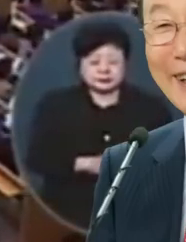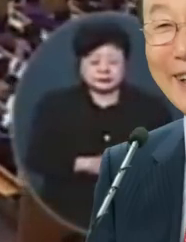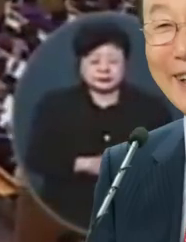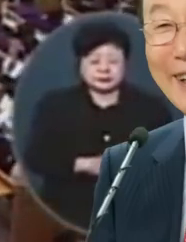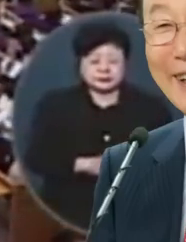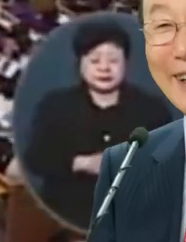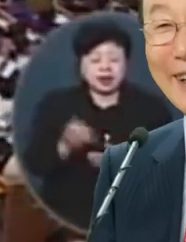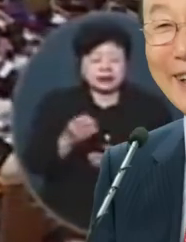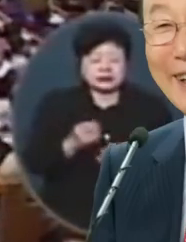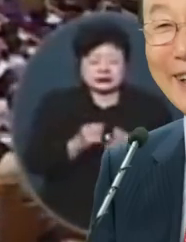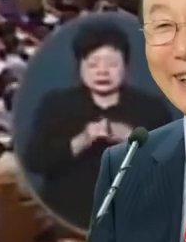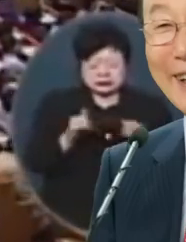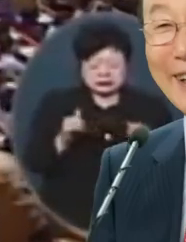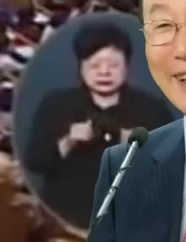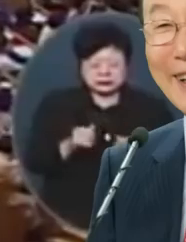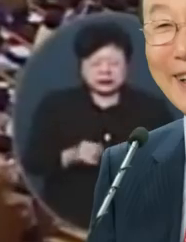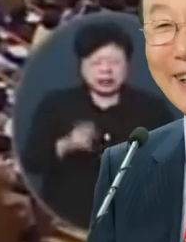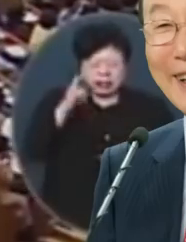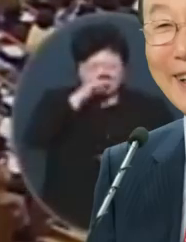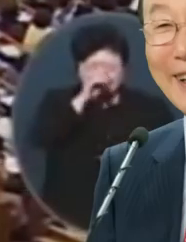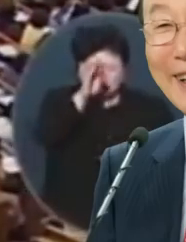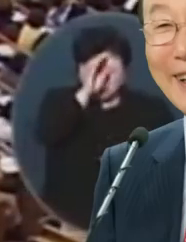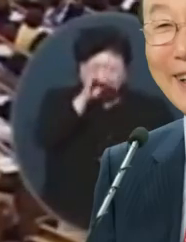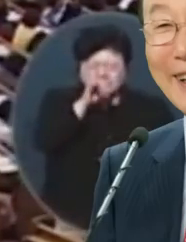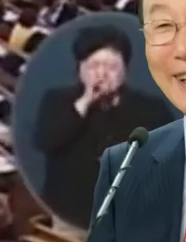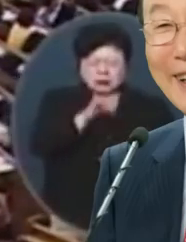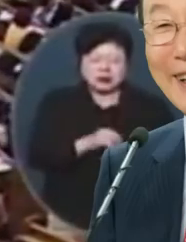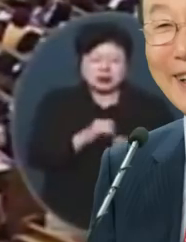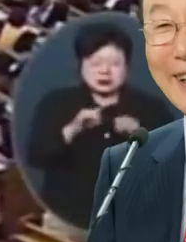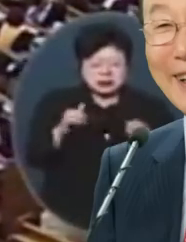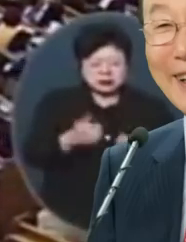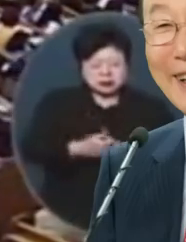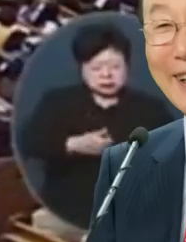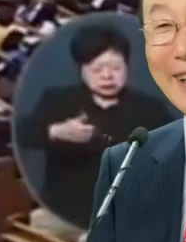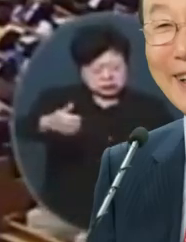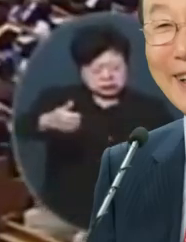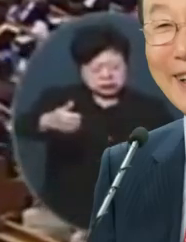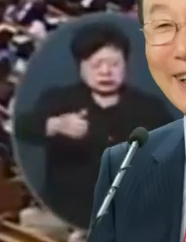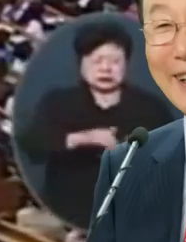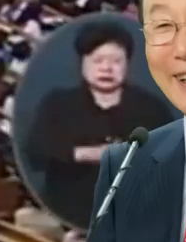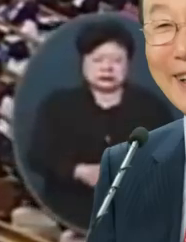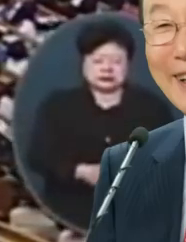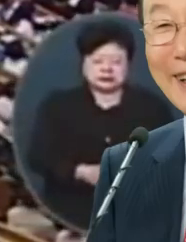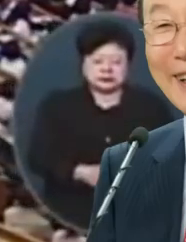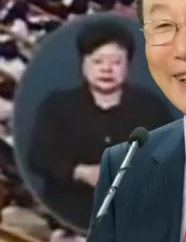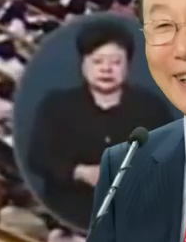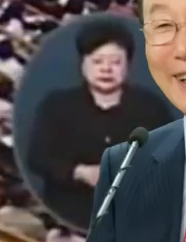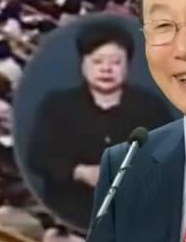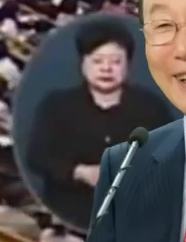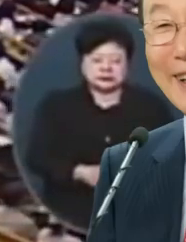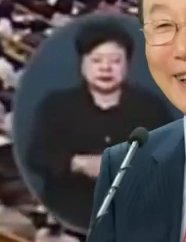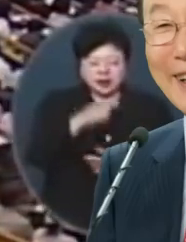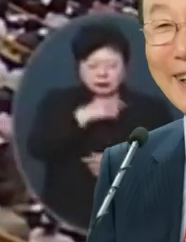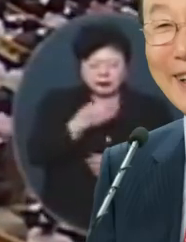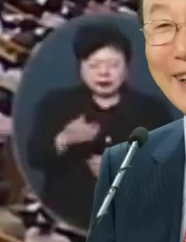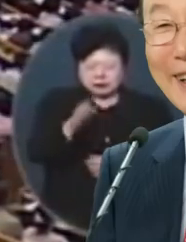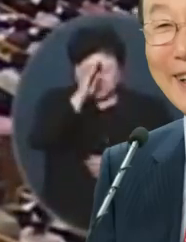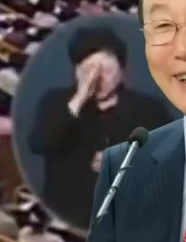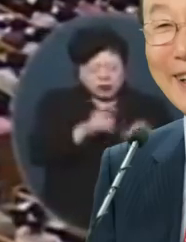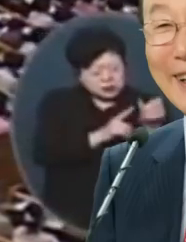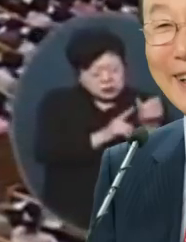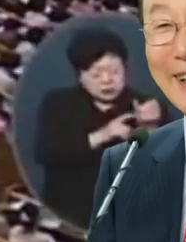앓는 자는 부정한 병으로 간주되어 사람들과 접촉이 금지되었습니다. 그래서 혈루증에 걸린